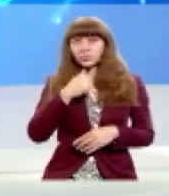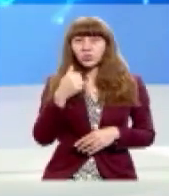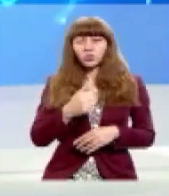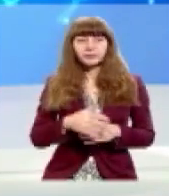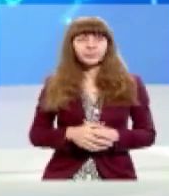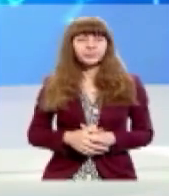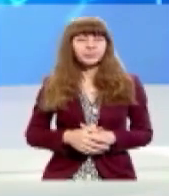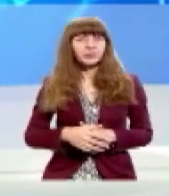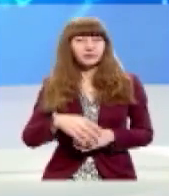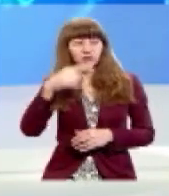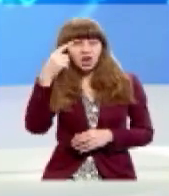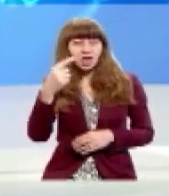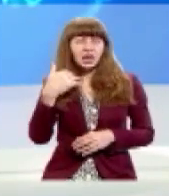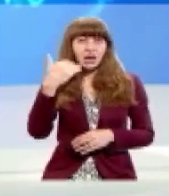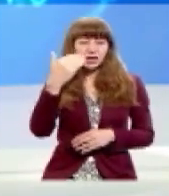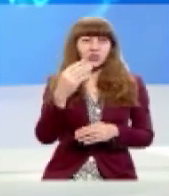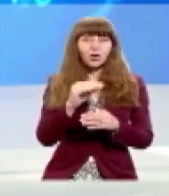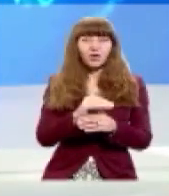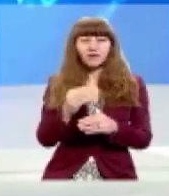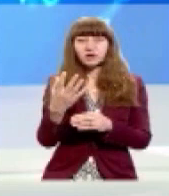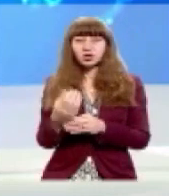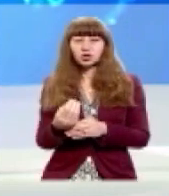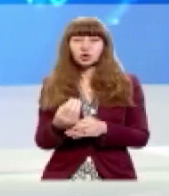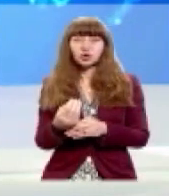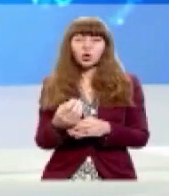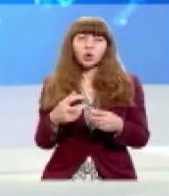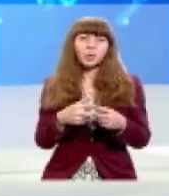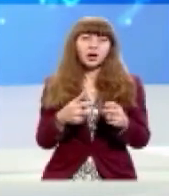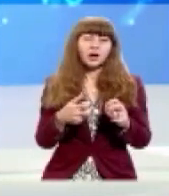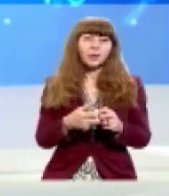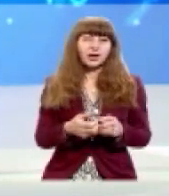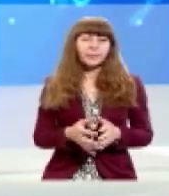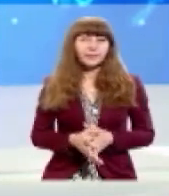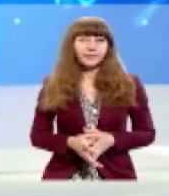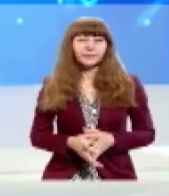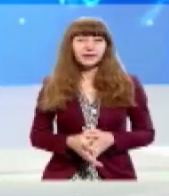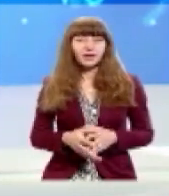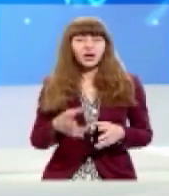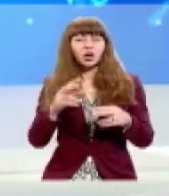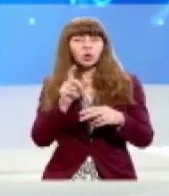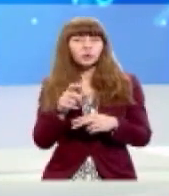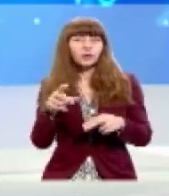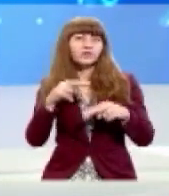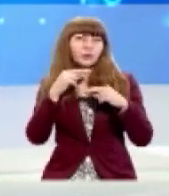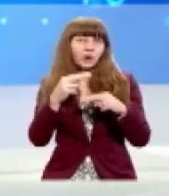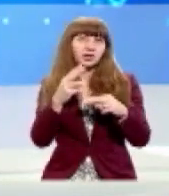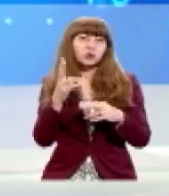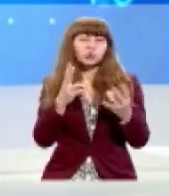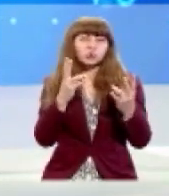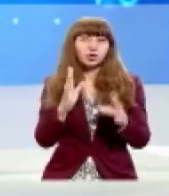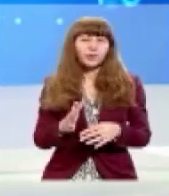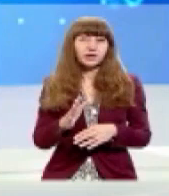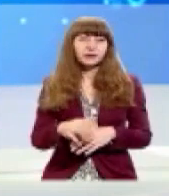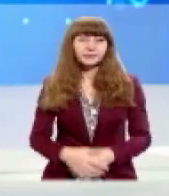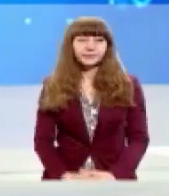прошлого года. Жаркие летние дни добавляют хлопот огнеборцам. Жителей региона в это время стоит быть начеку и не пренебрегать